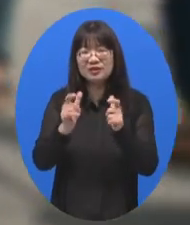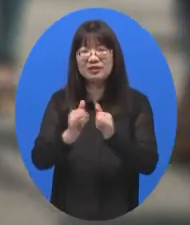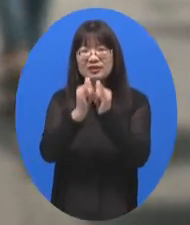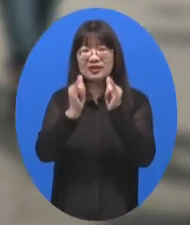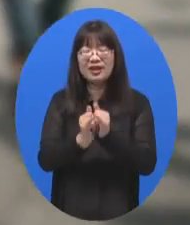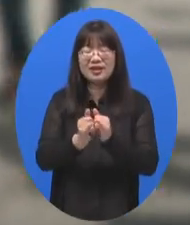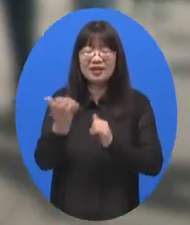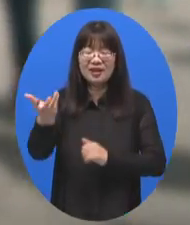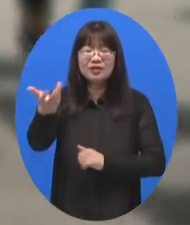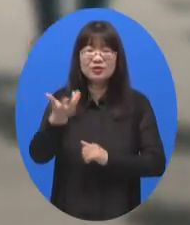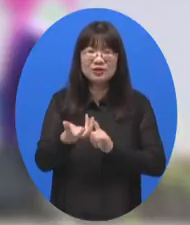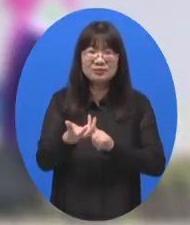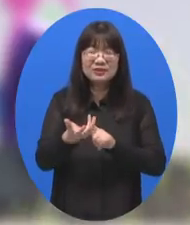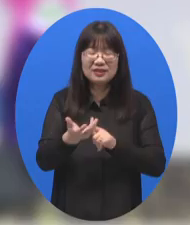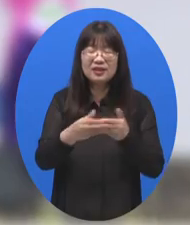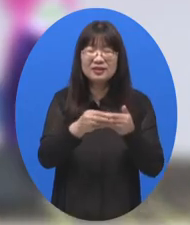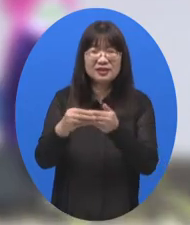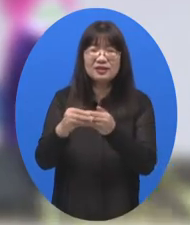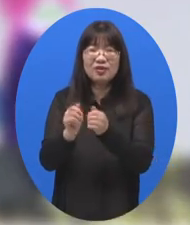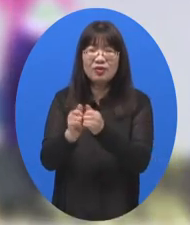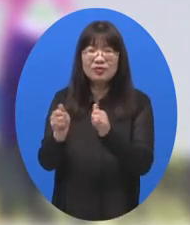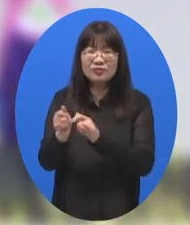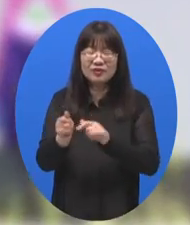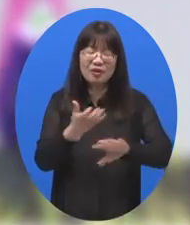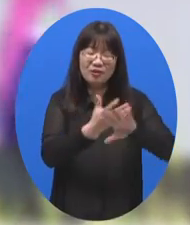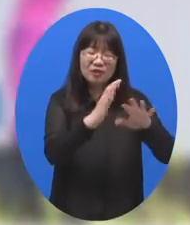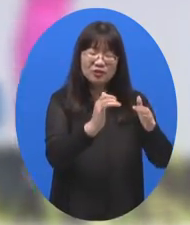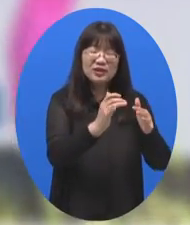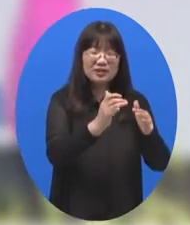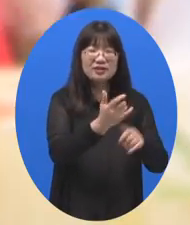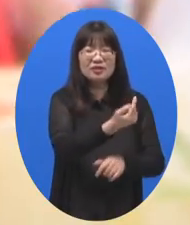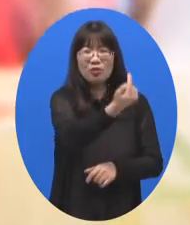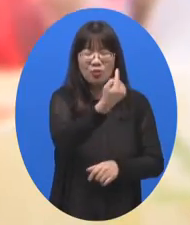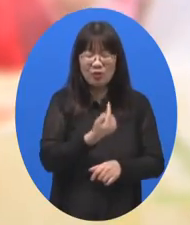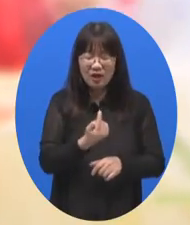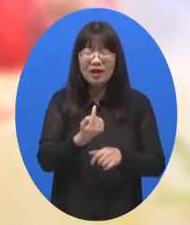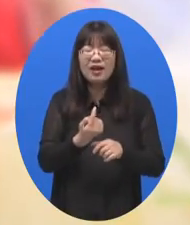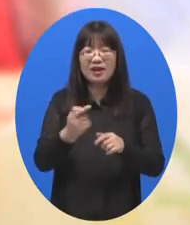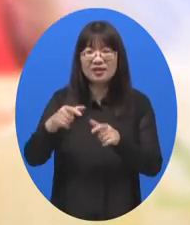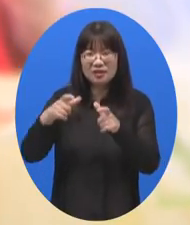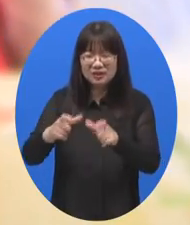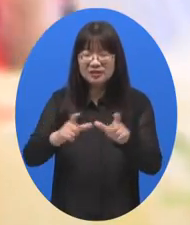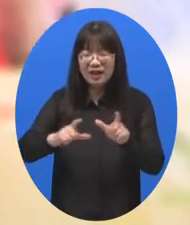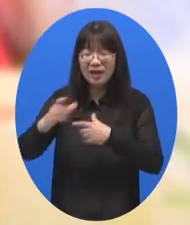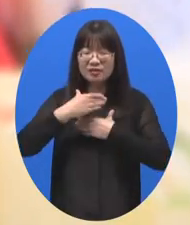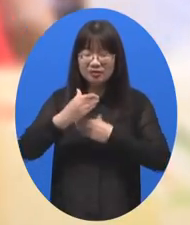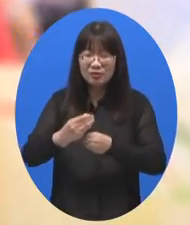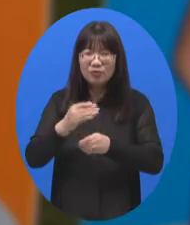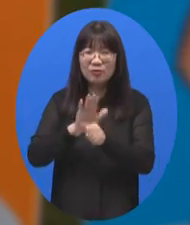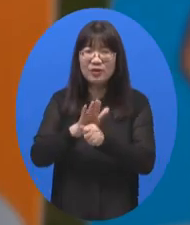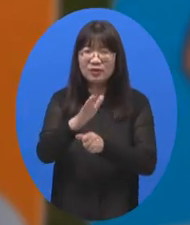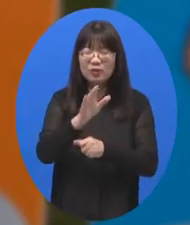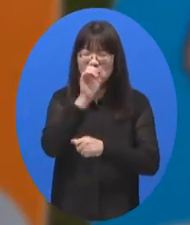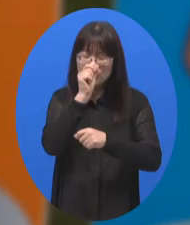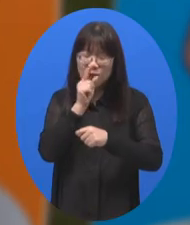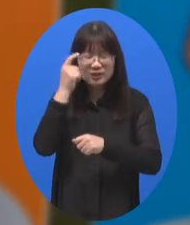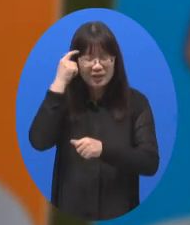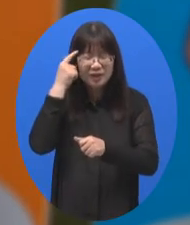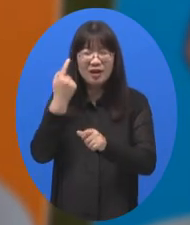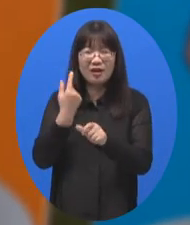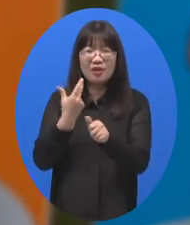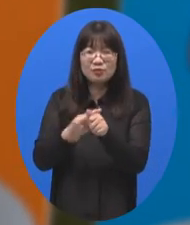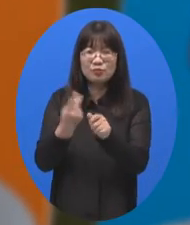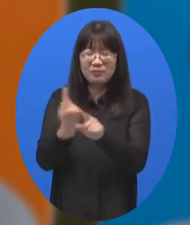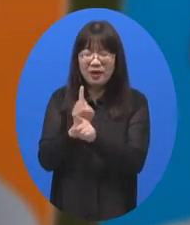지역사회 이주민 리더는 경기도가 외국인 주민의 안정적인 정착을 도모하고 이들에 대한 긍정적인 인식을 심어주기